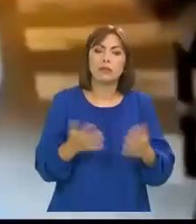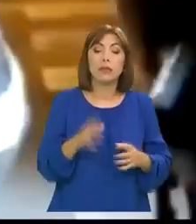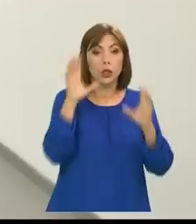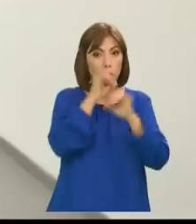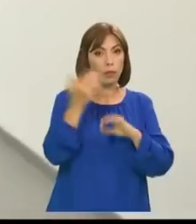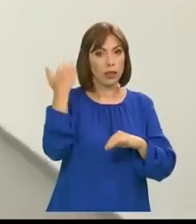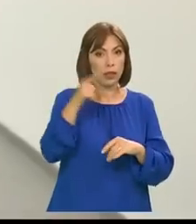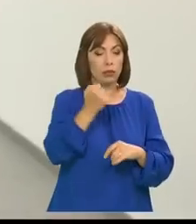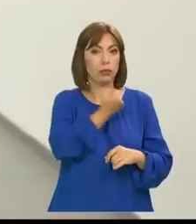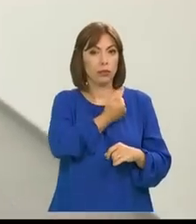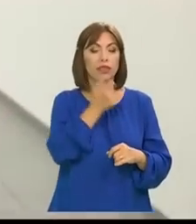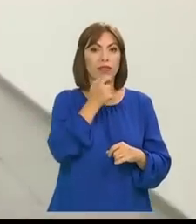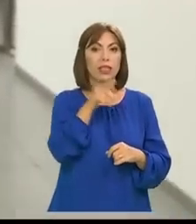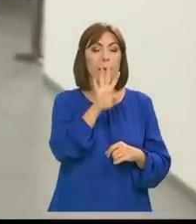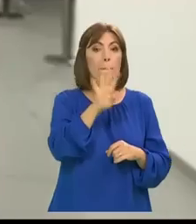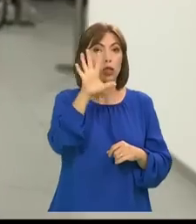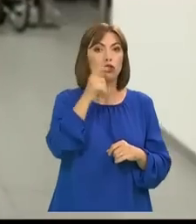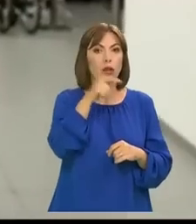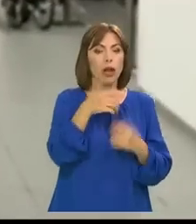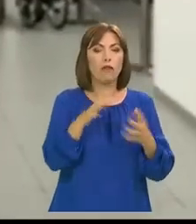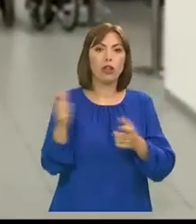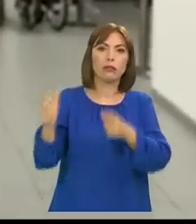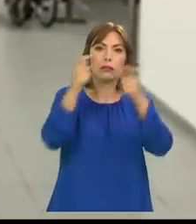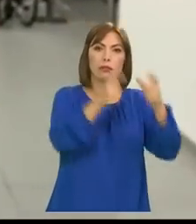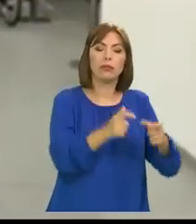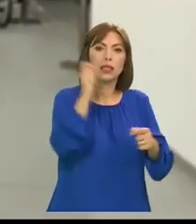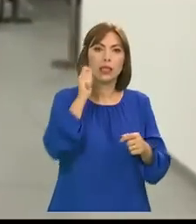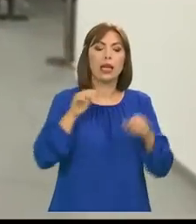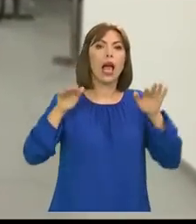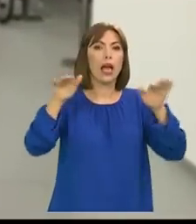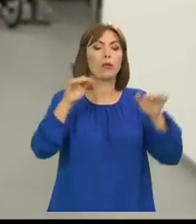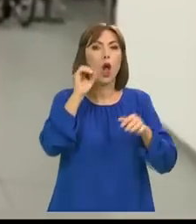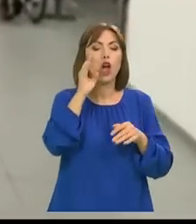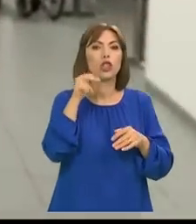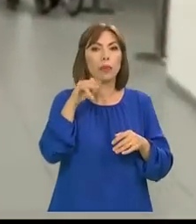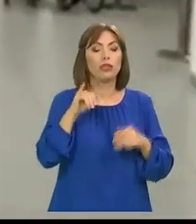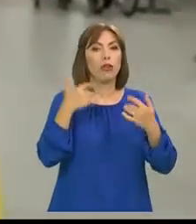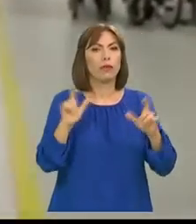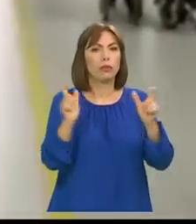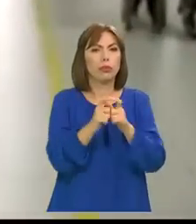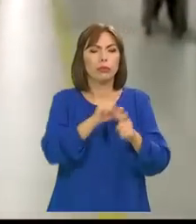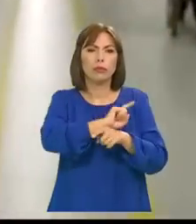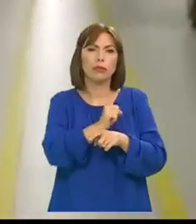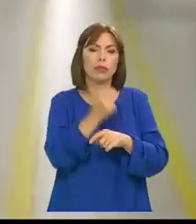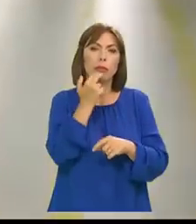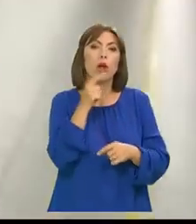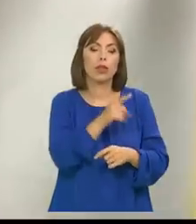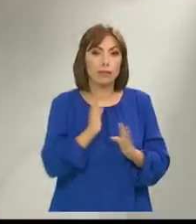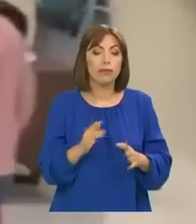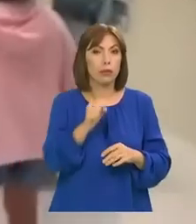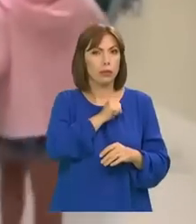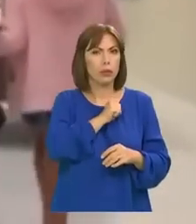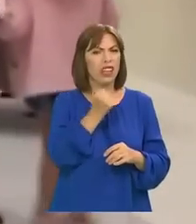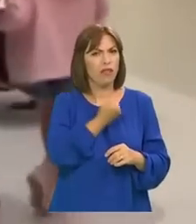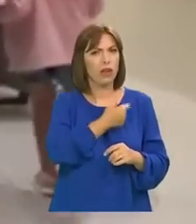Noaptea trecută, interlopul în vârstă de 45 de ani a fost adus în țară pe aeroportul Otopeni și a fost reținut imediat de polițiști. Temutul